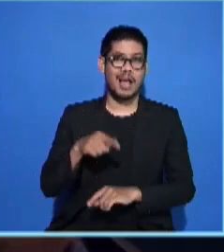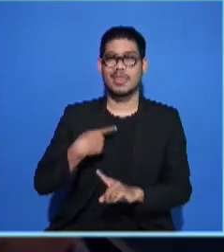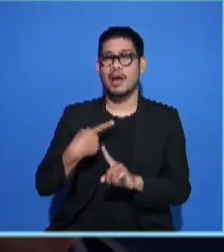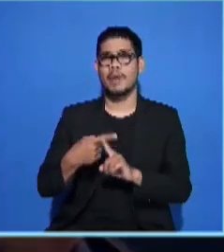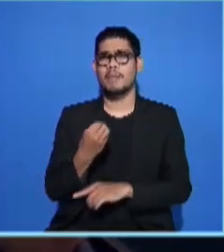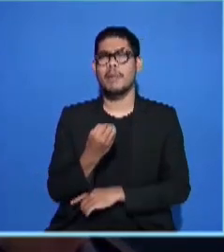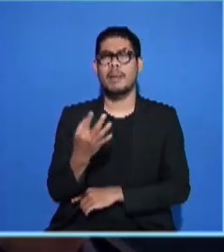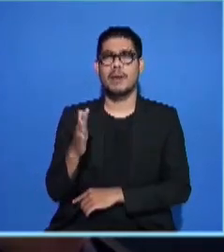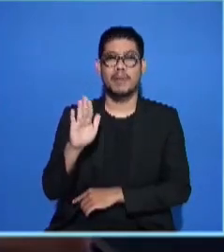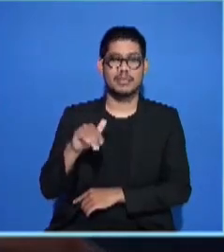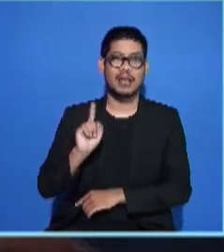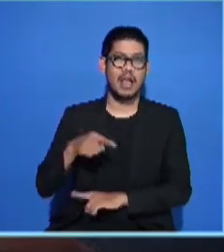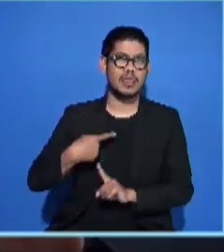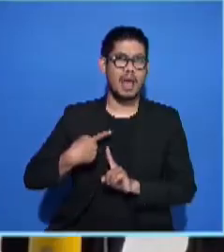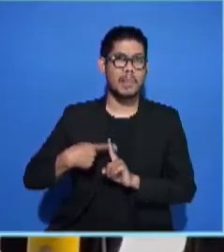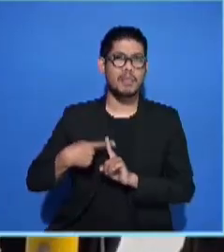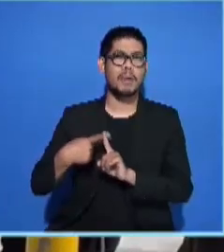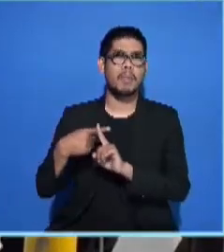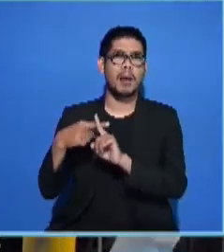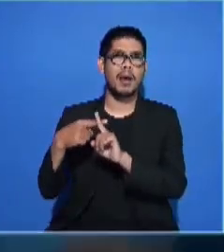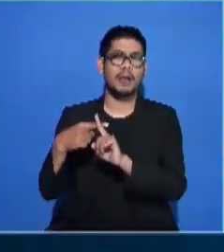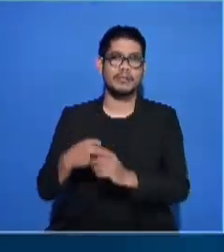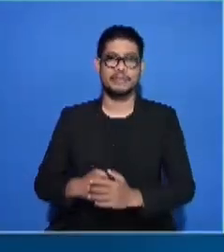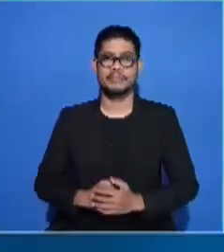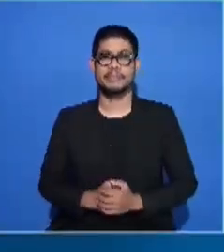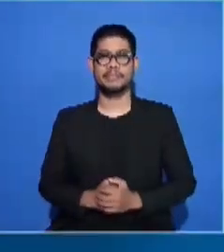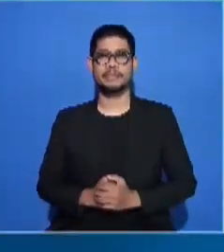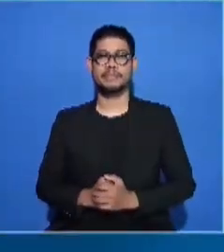di masing-masing adegan tersebut. Oh, ya. Oh iya.